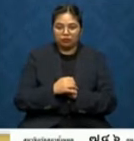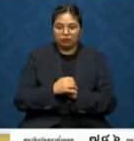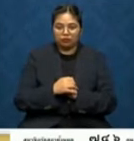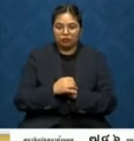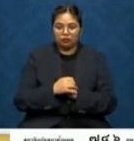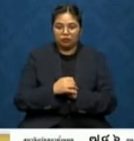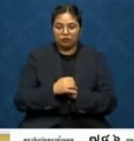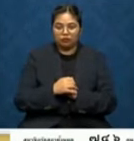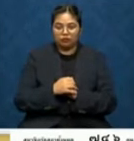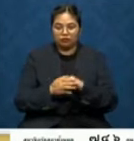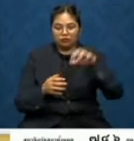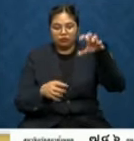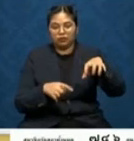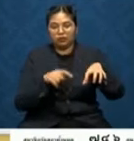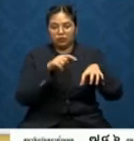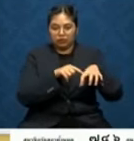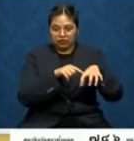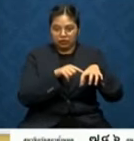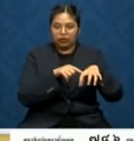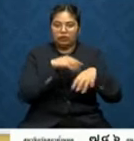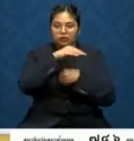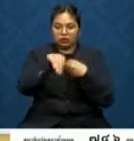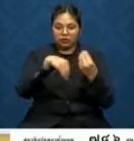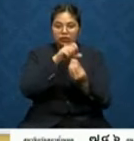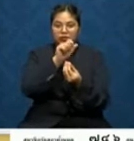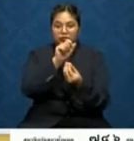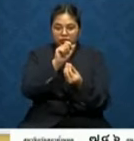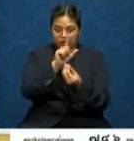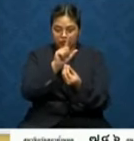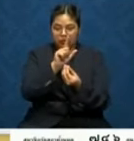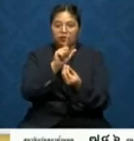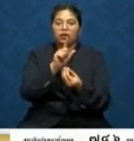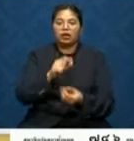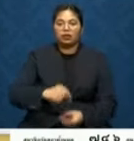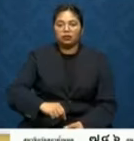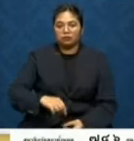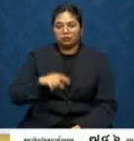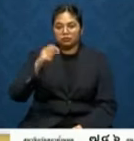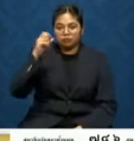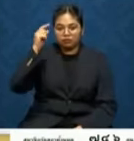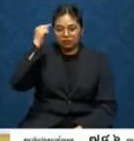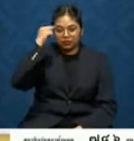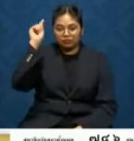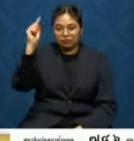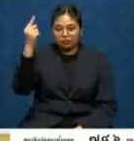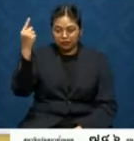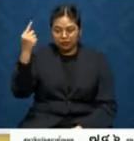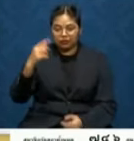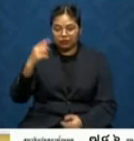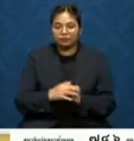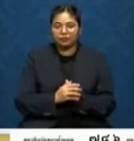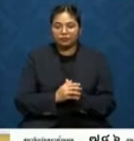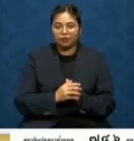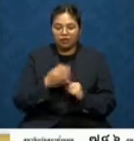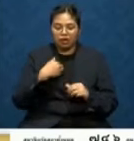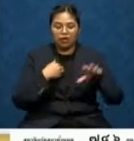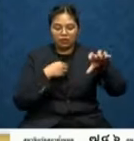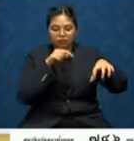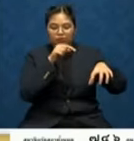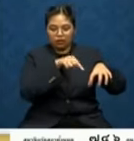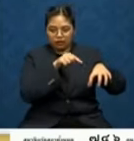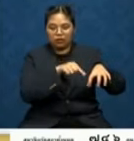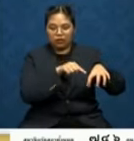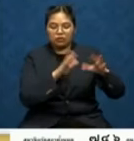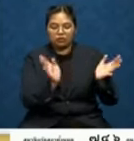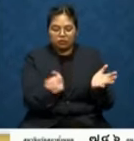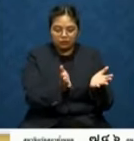ำนักงานส่งเสริมเศรษฐกิจสร้างสรรค์อยากจะให้รัฐบาลให้ความสำคัญกับหน่วยงานนี้ให้มากเพราะ